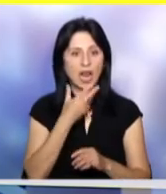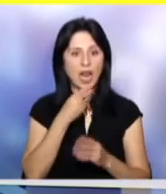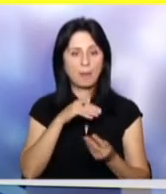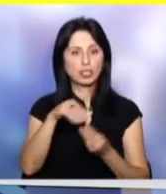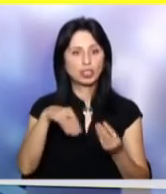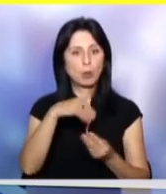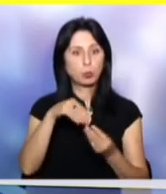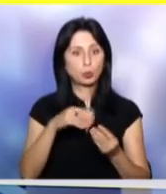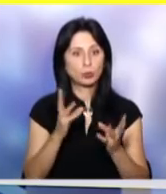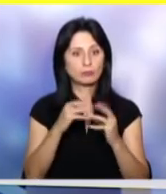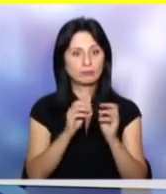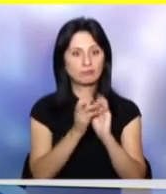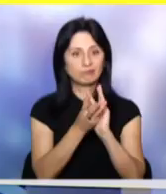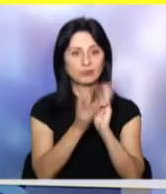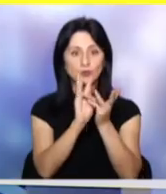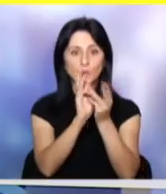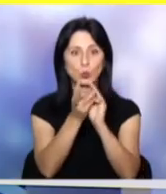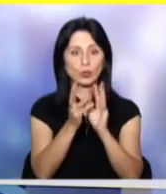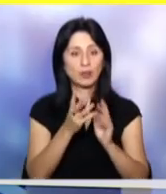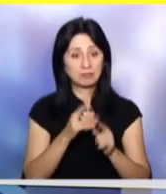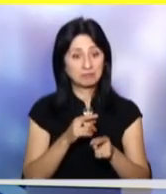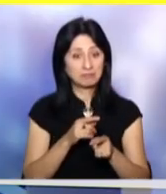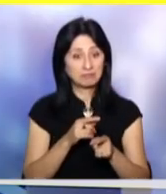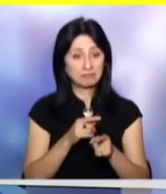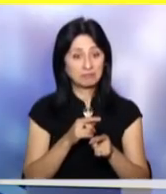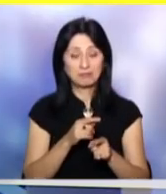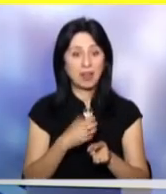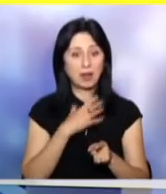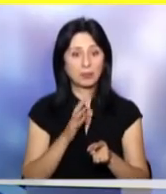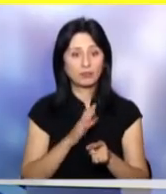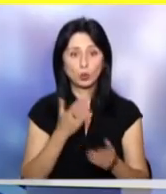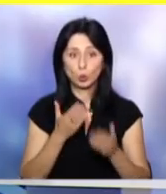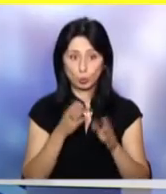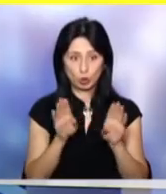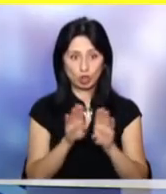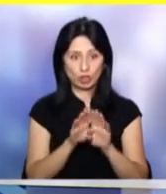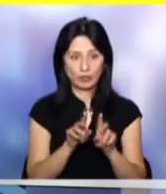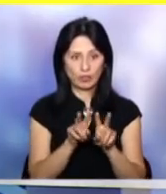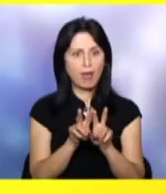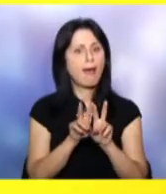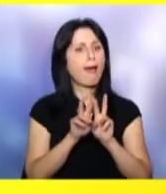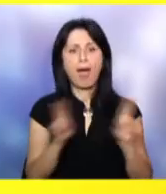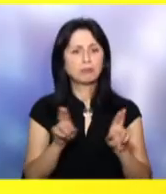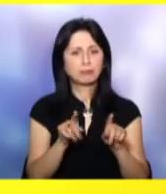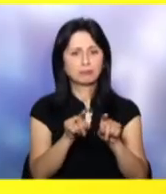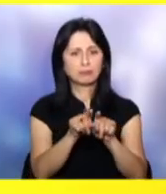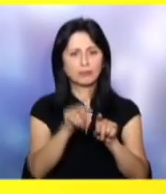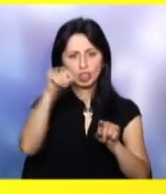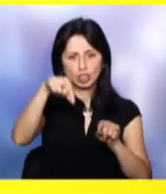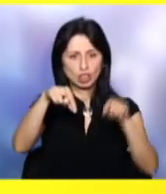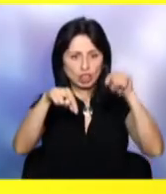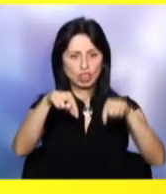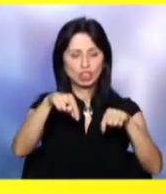ლამაზად შეფუთული. მე სწორედ ამ საფრთხეზე გეტყვით, როგორც ნუტრიციოლოგი. თუ შევადარებთ, აქ ერთი და იგივე პროდუქტია